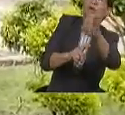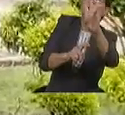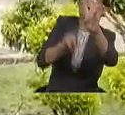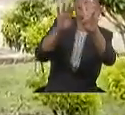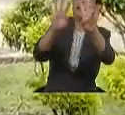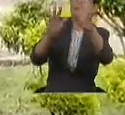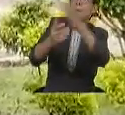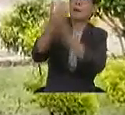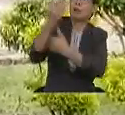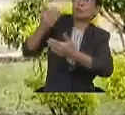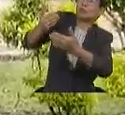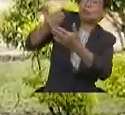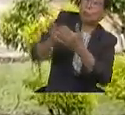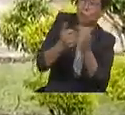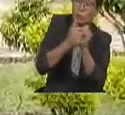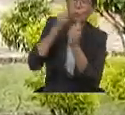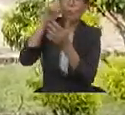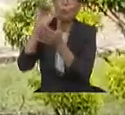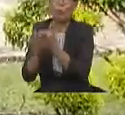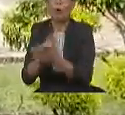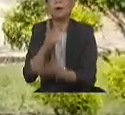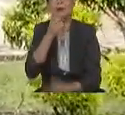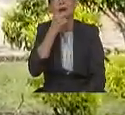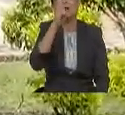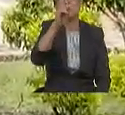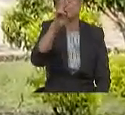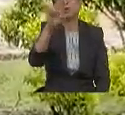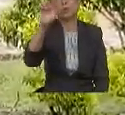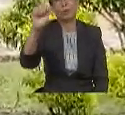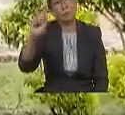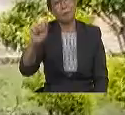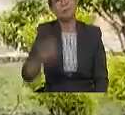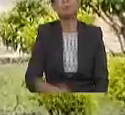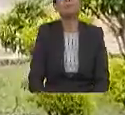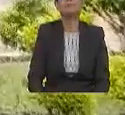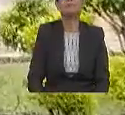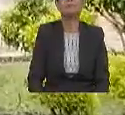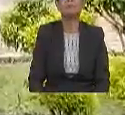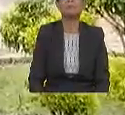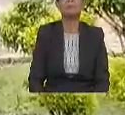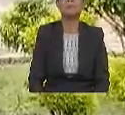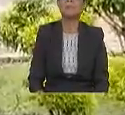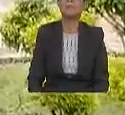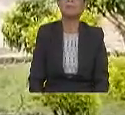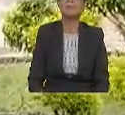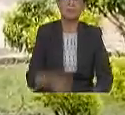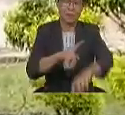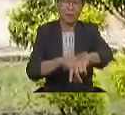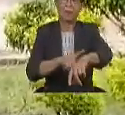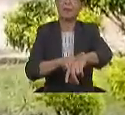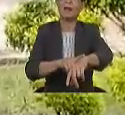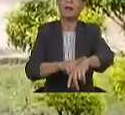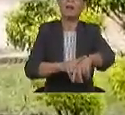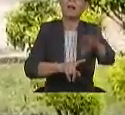45 pagi tadi ditemani istrinya Datin norashikin Ibrahim sementara itu kira-kira